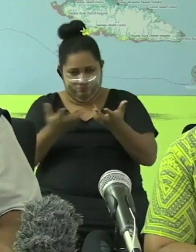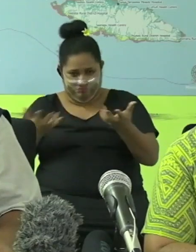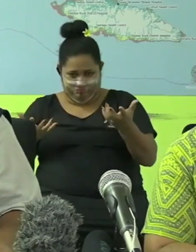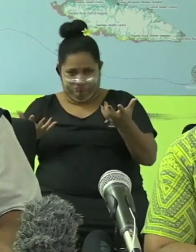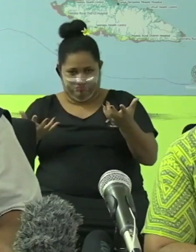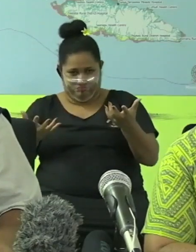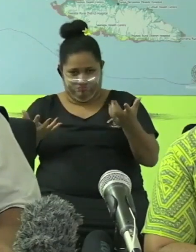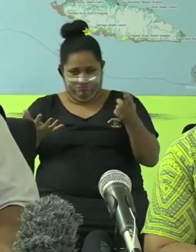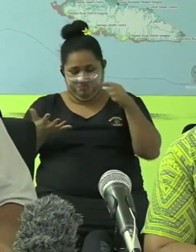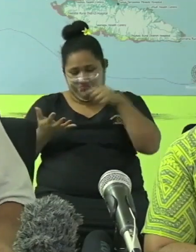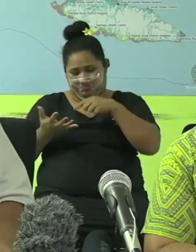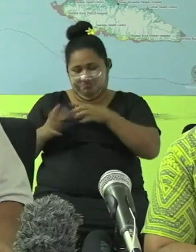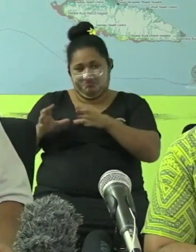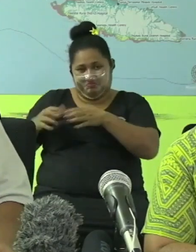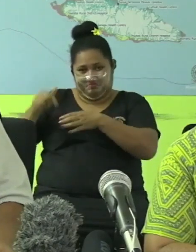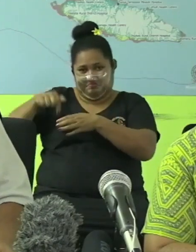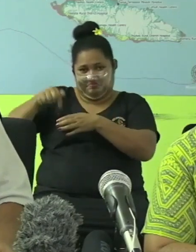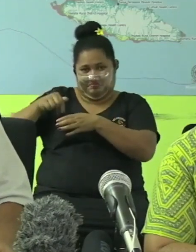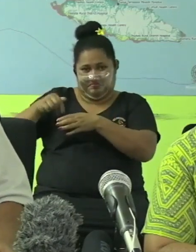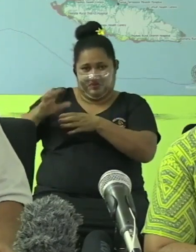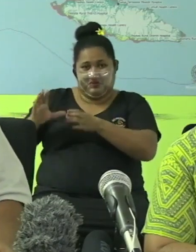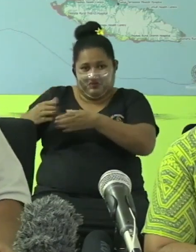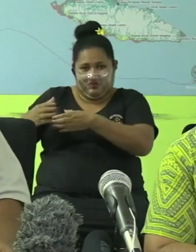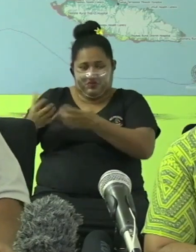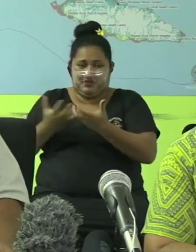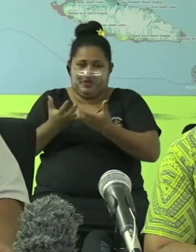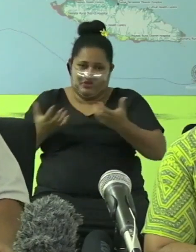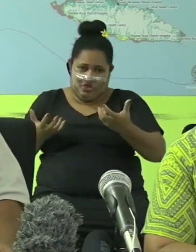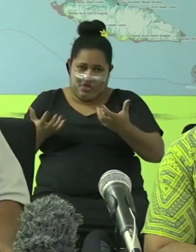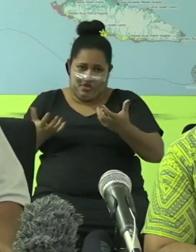le isolation I tonu nei o le whalma